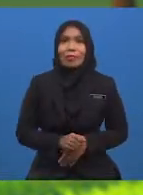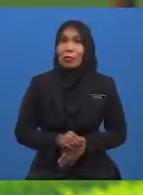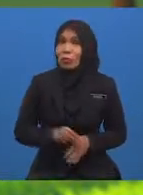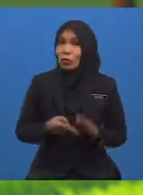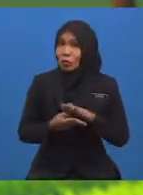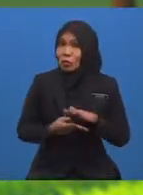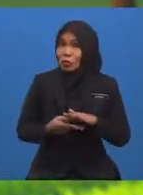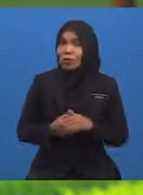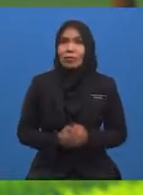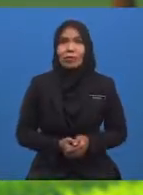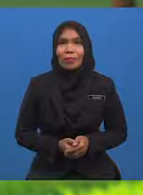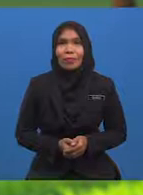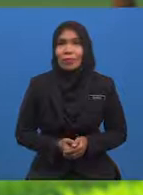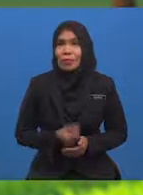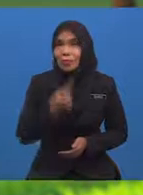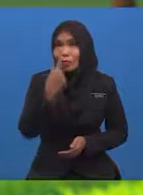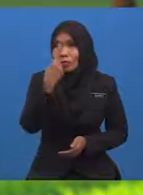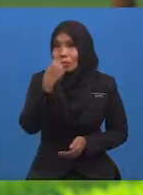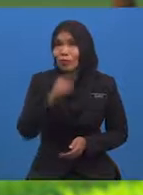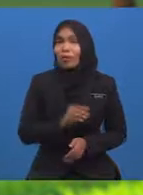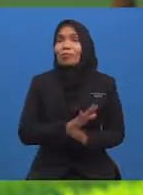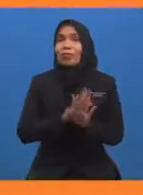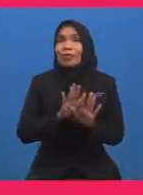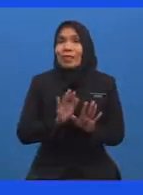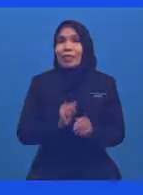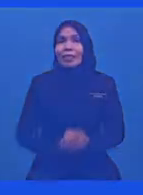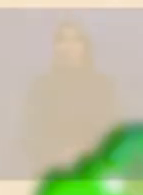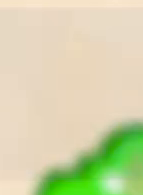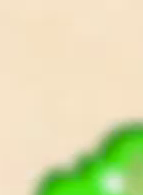ini untuk penjelasan yang lebih lanjut.